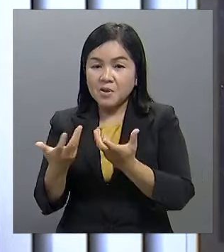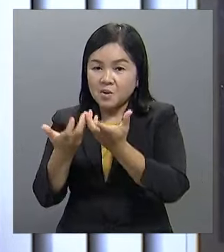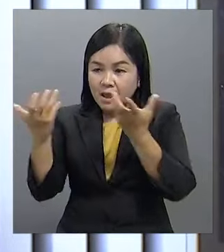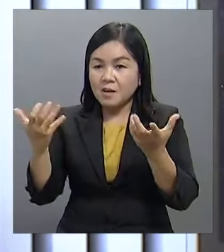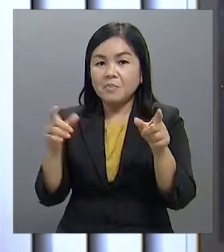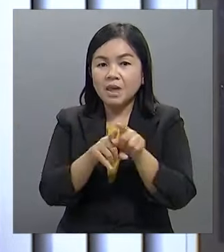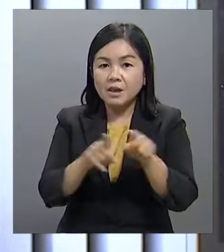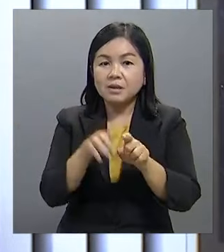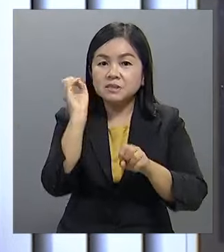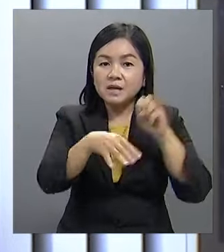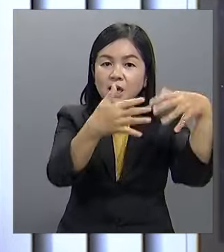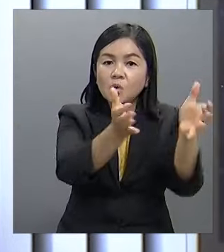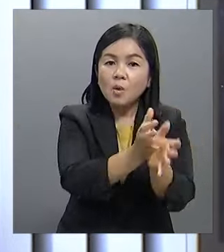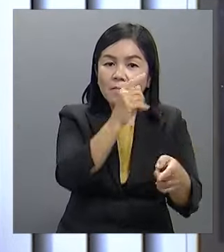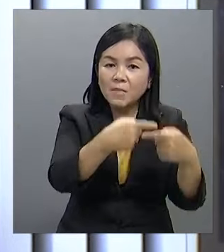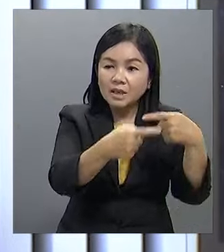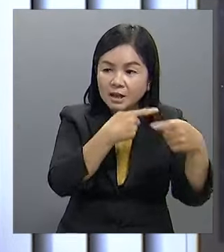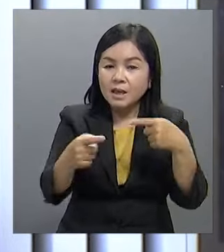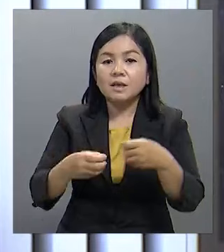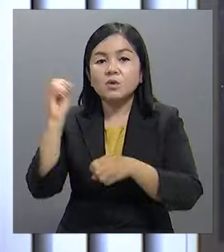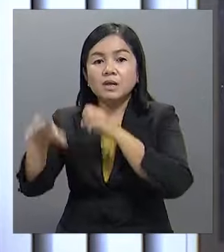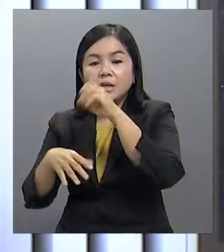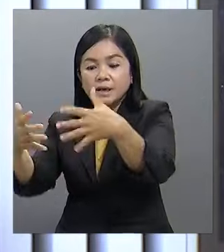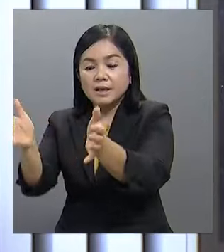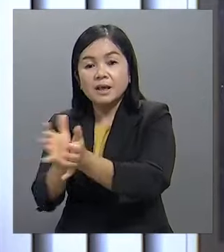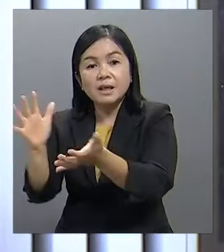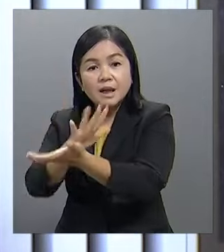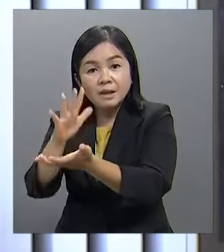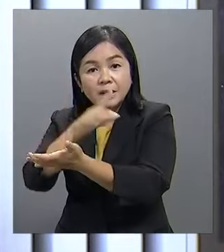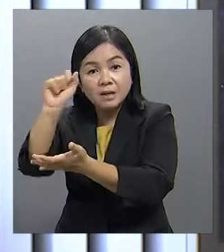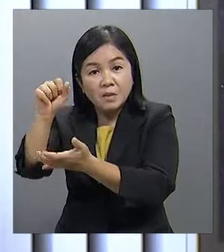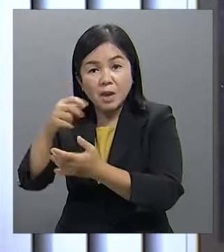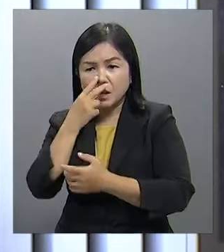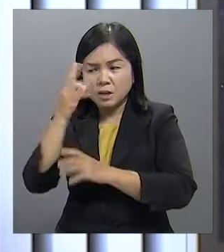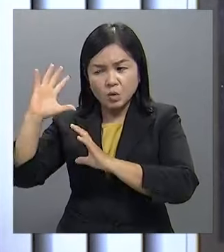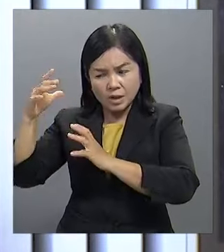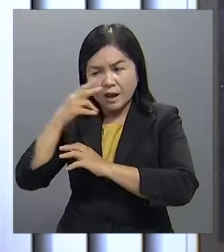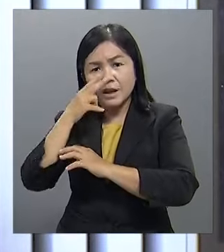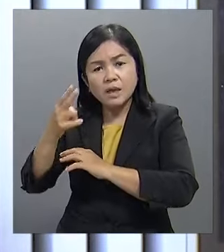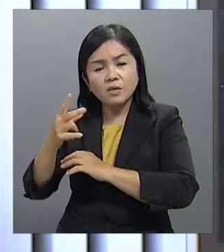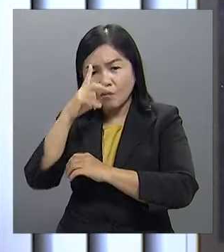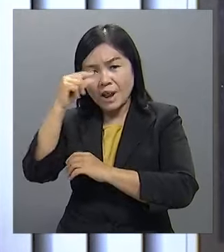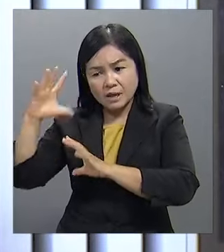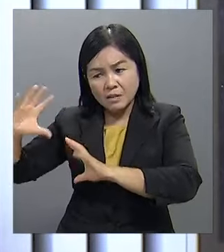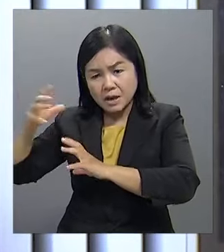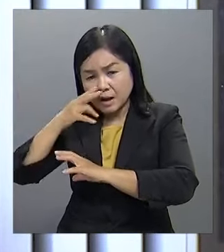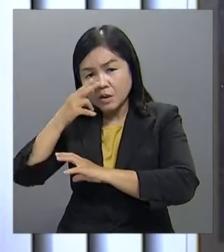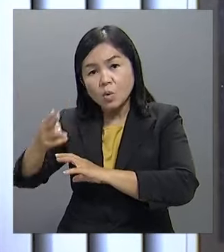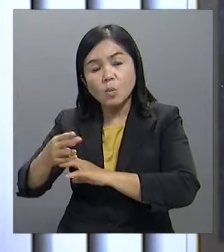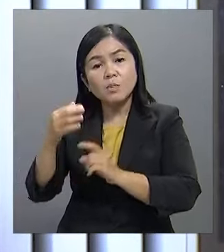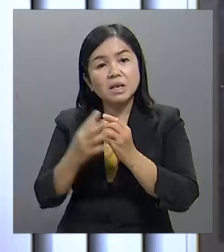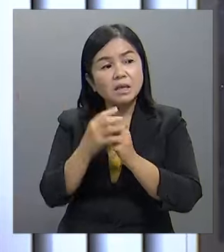ขวดพลาสติกใส่กระดาษใส่อะไรนะครับจริงๆถ้าเกิดต่างประเทศผมเคยดูในหนังในภาพยนตร์น่ะเขาจะมีแบบเป็นเหมือนเป็นเดือนหรือเป็นสัปดาห์ที่จะเอ